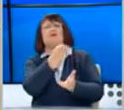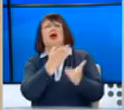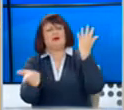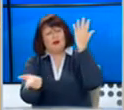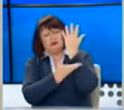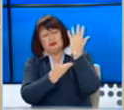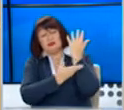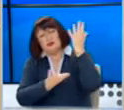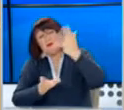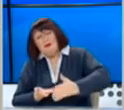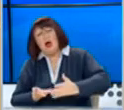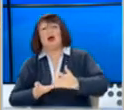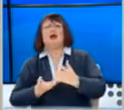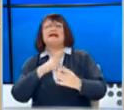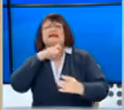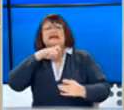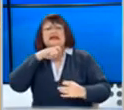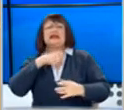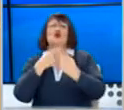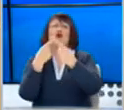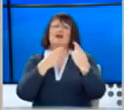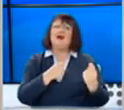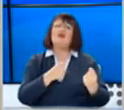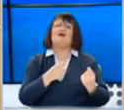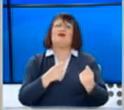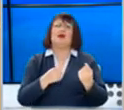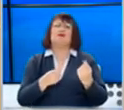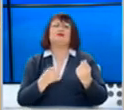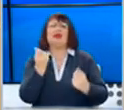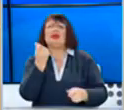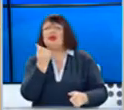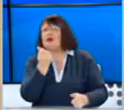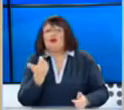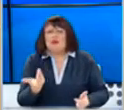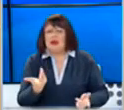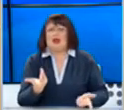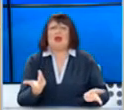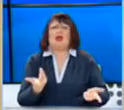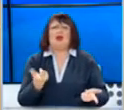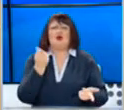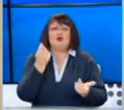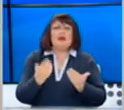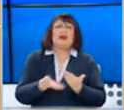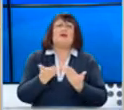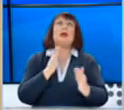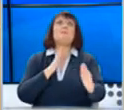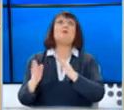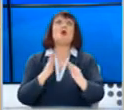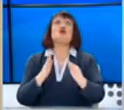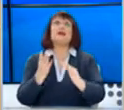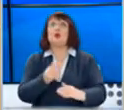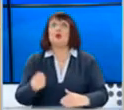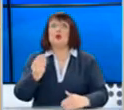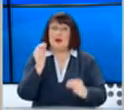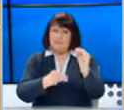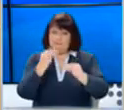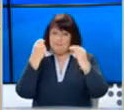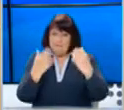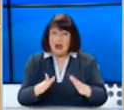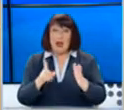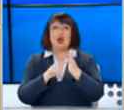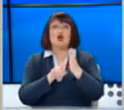Και εκεί που υπάρχει οικονομική δραστηριότητα στο δάσος, τα δάση είναι πιο προστατευμένα. Ψηφίσαμε λοιπόν, φέραμε ένα